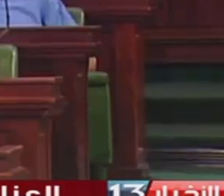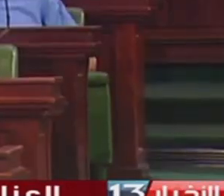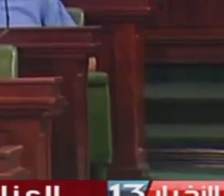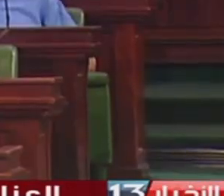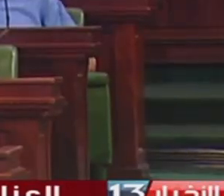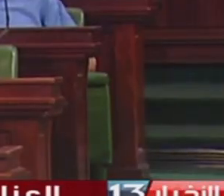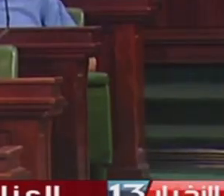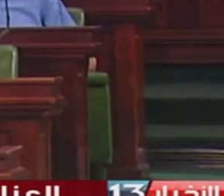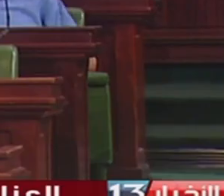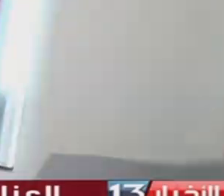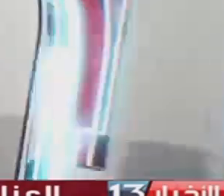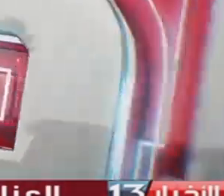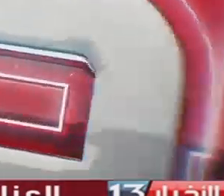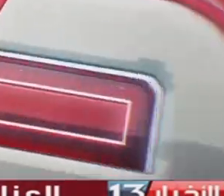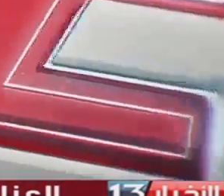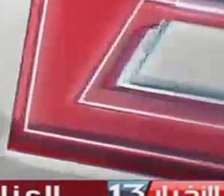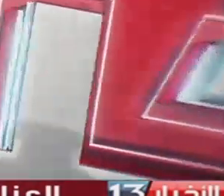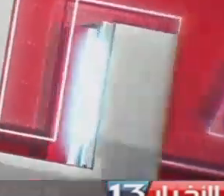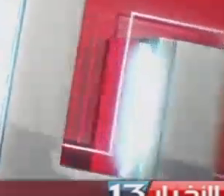البلاد بحضور ممثلي الحكومة.